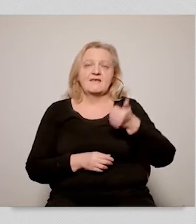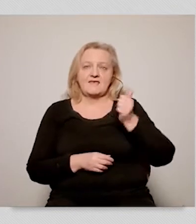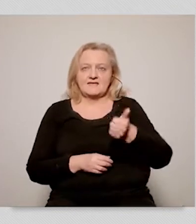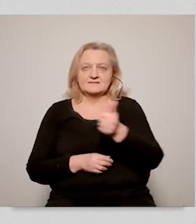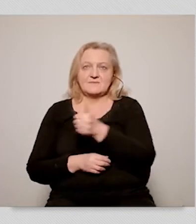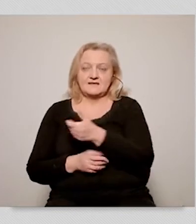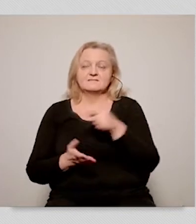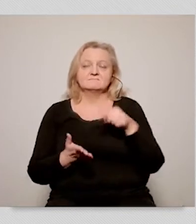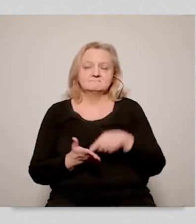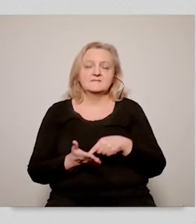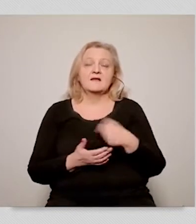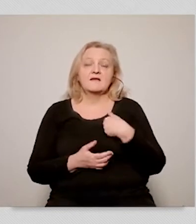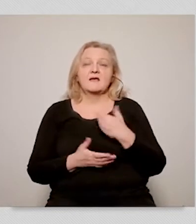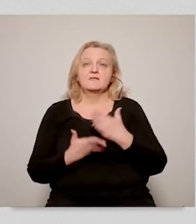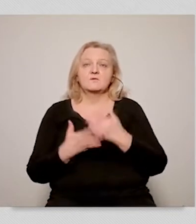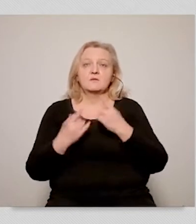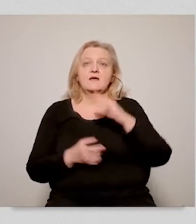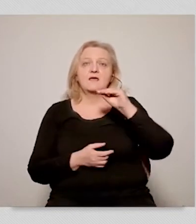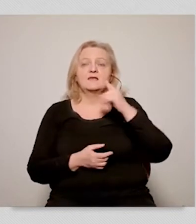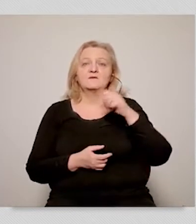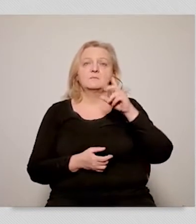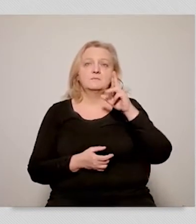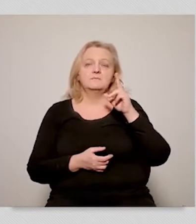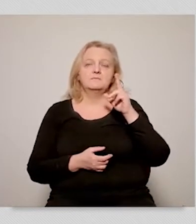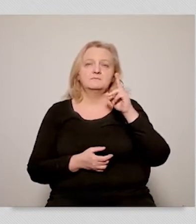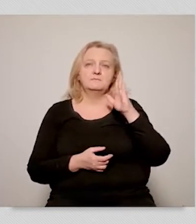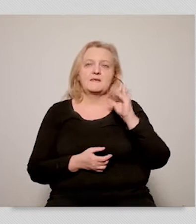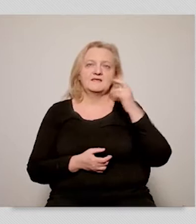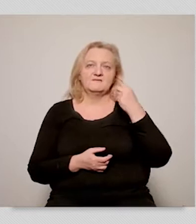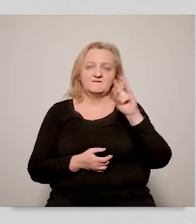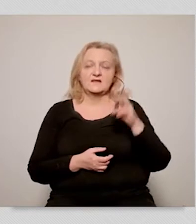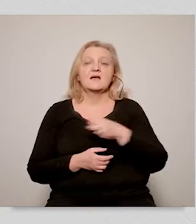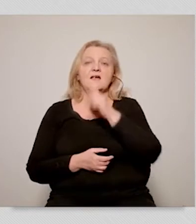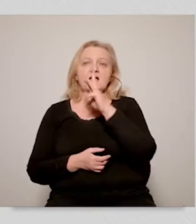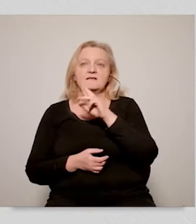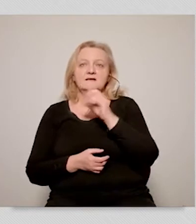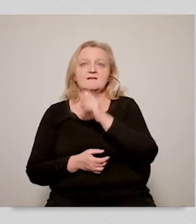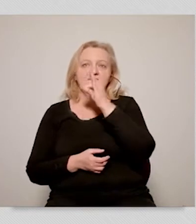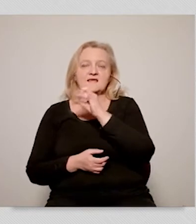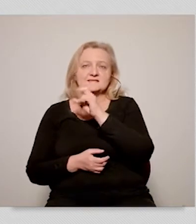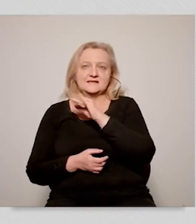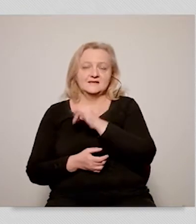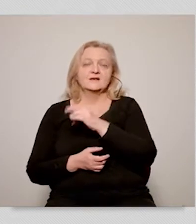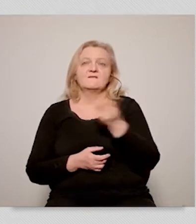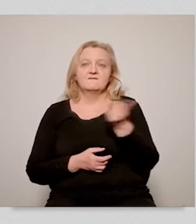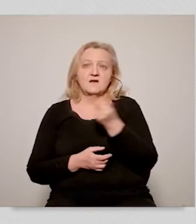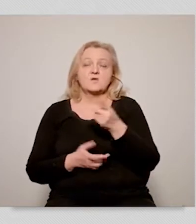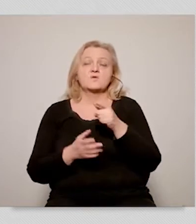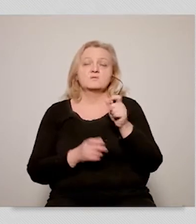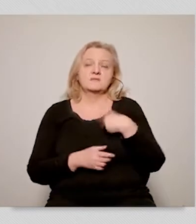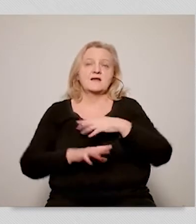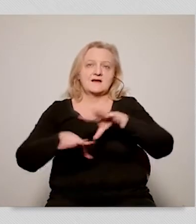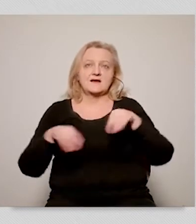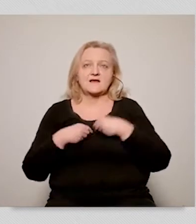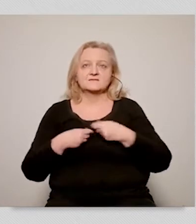Ja na razie wspomnę tylko Edwina Bendyka i Katrin Fieski, dlatego że są to osoby, które razem ze mną